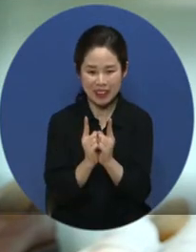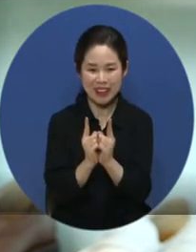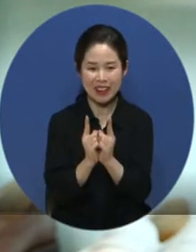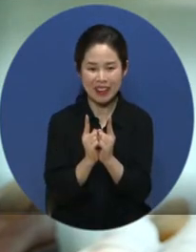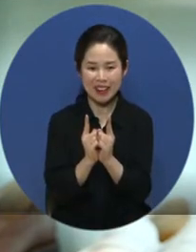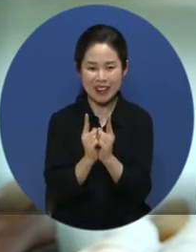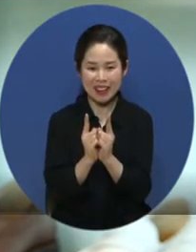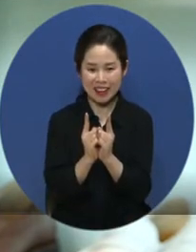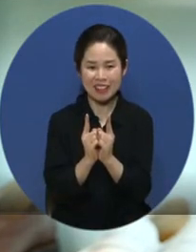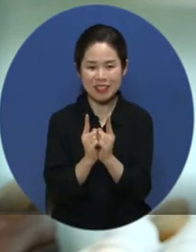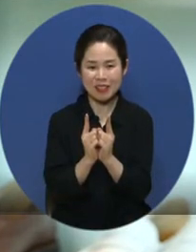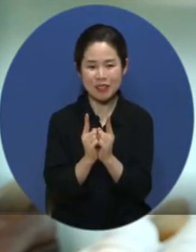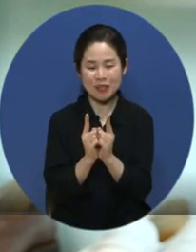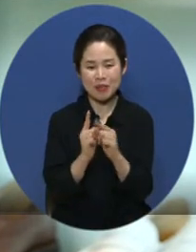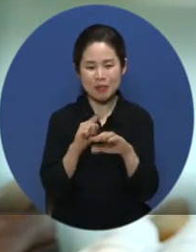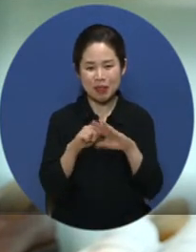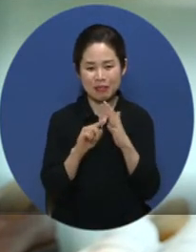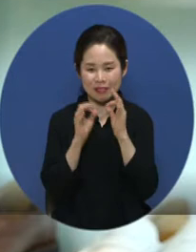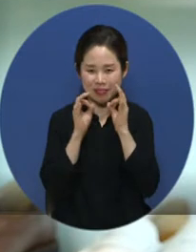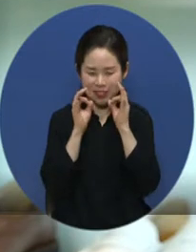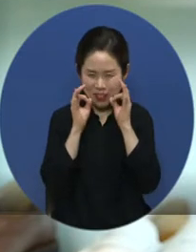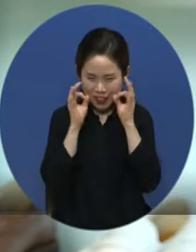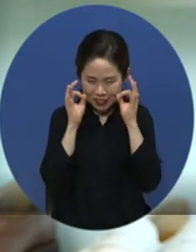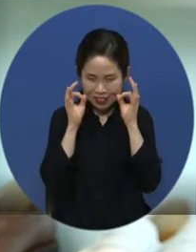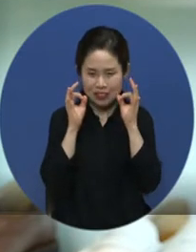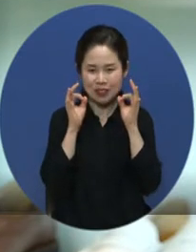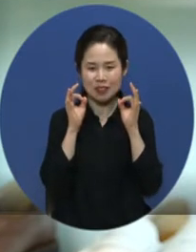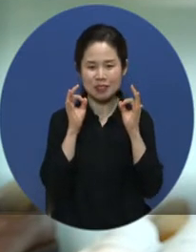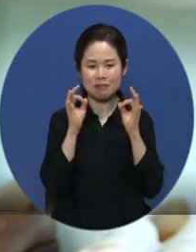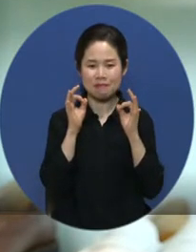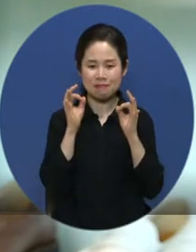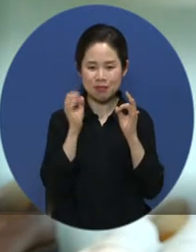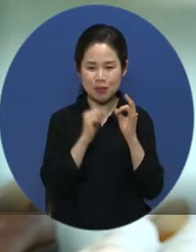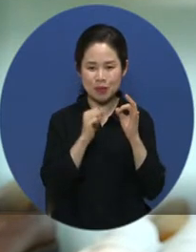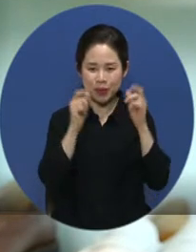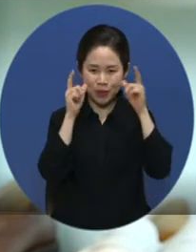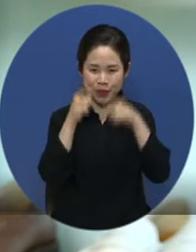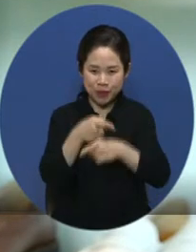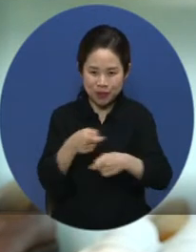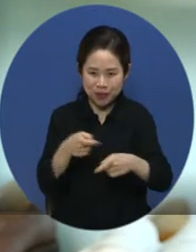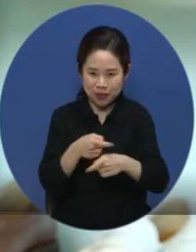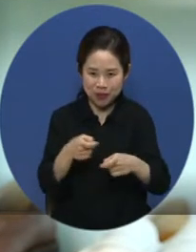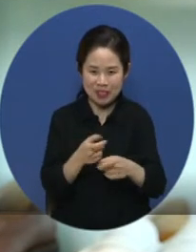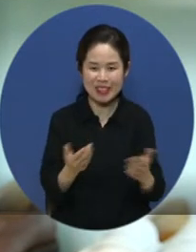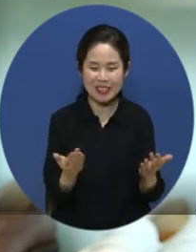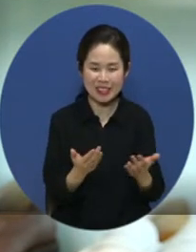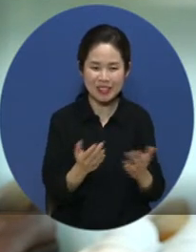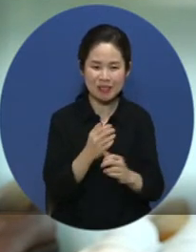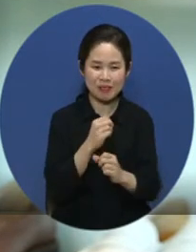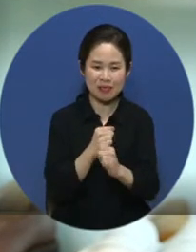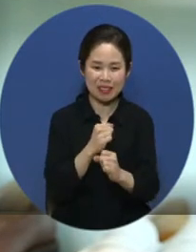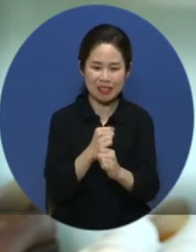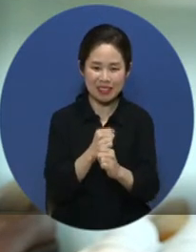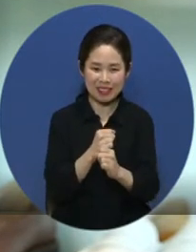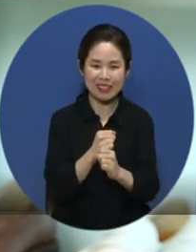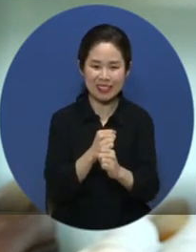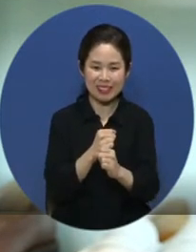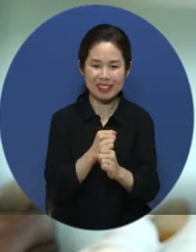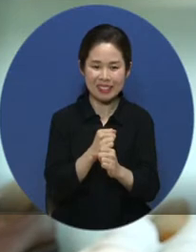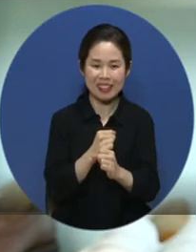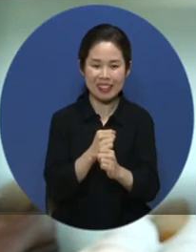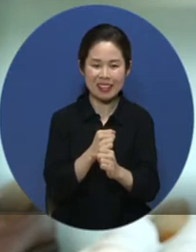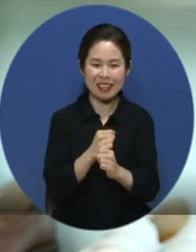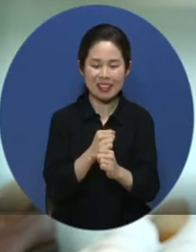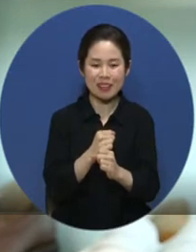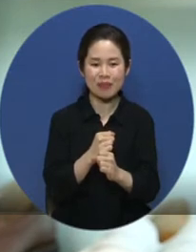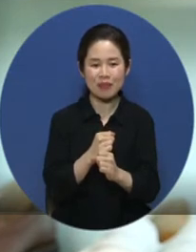마음과 정성을 다해서 현재 열심히 일을 하고 있는 구두 만드는 풍경의